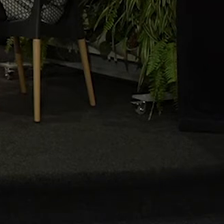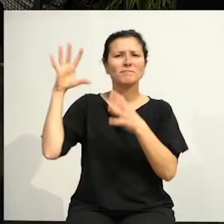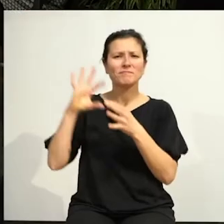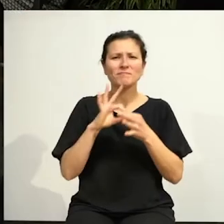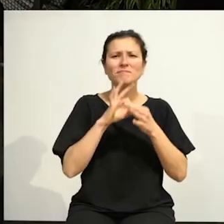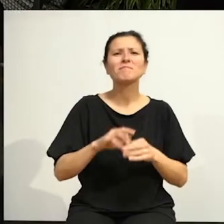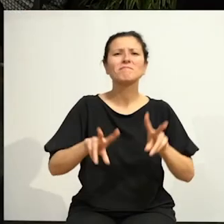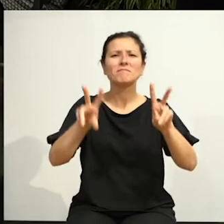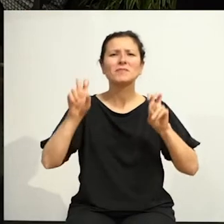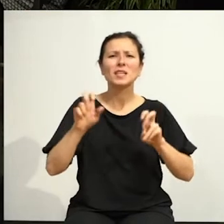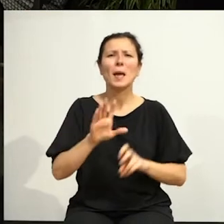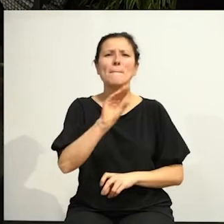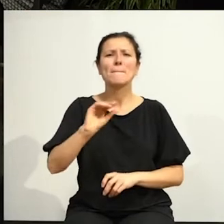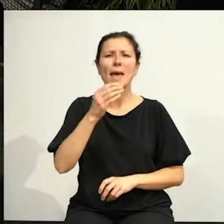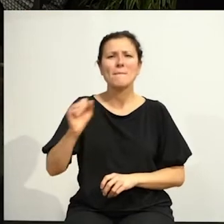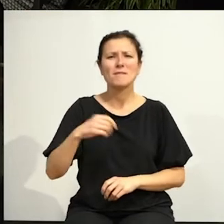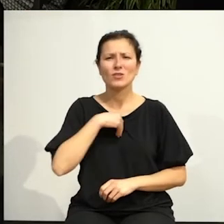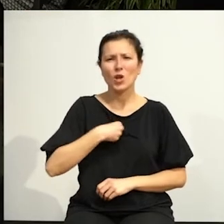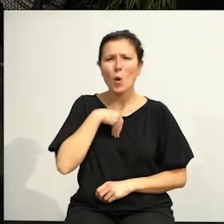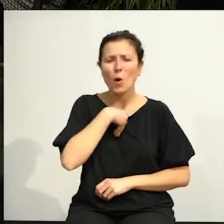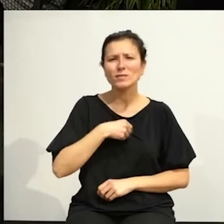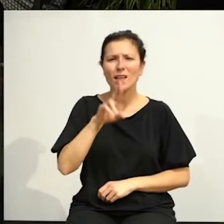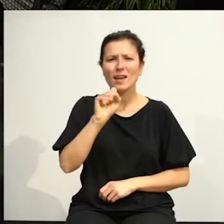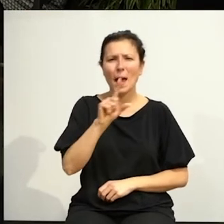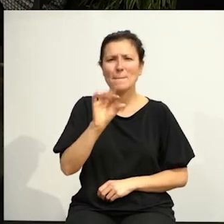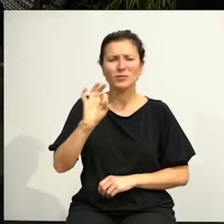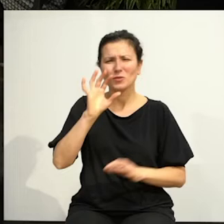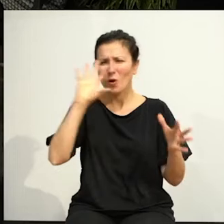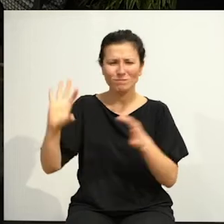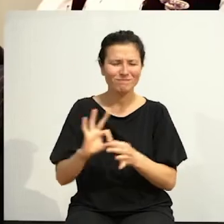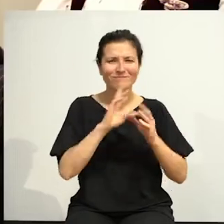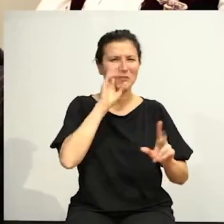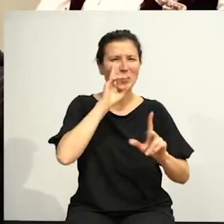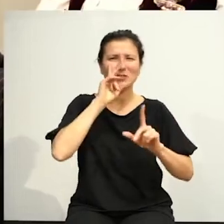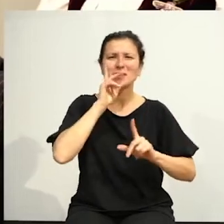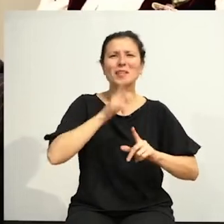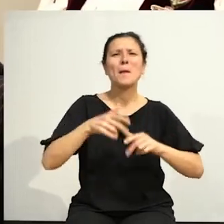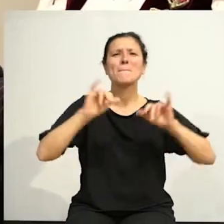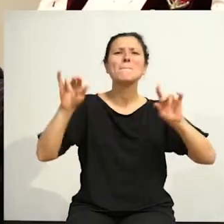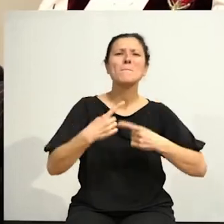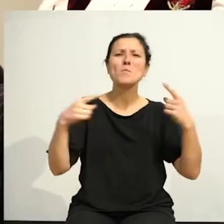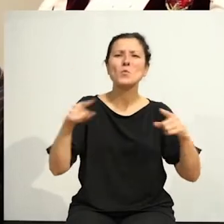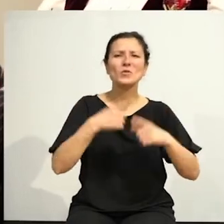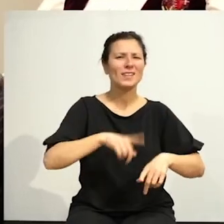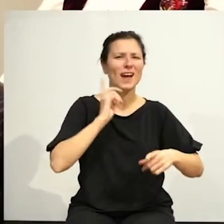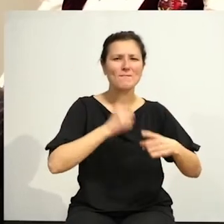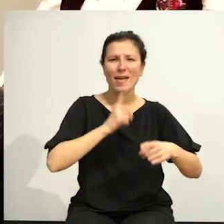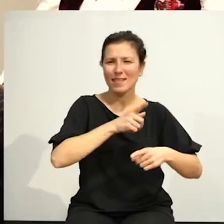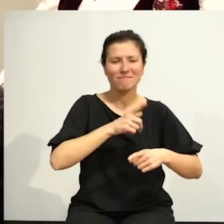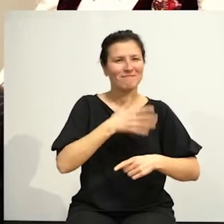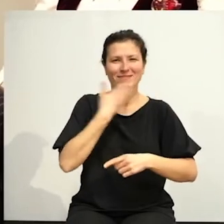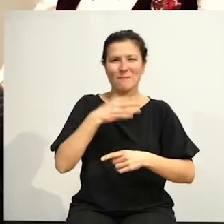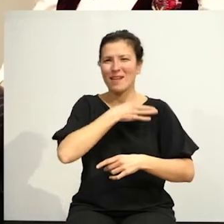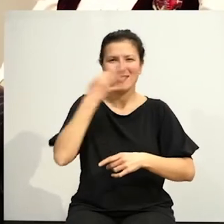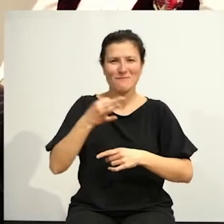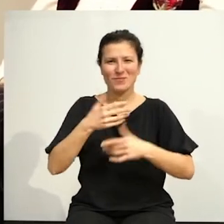są topory. Prawda? To mi się absolutnie skojarzyło z heavy metal, no nie ma lepszego tekstu, bym powiedział, do heavy